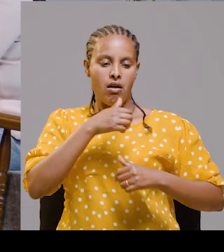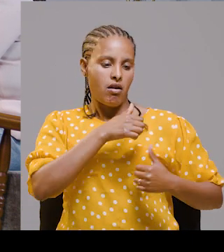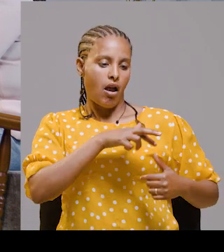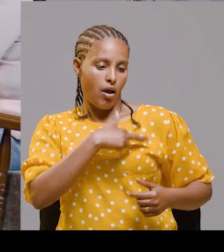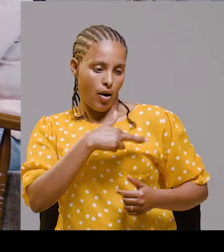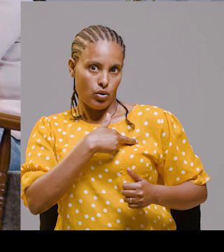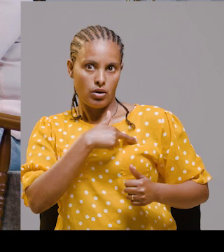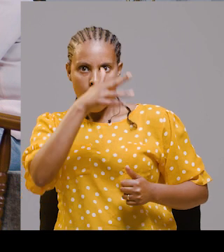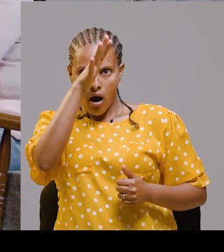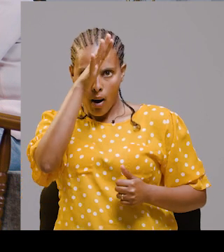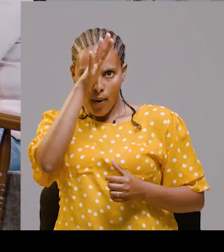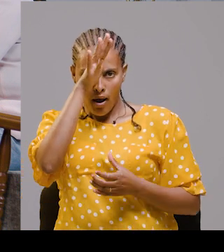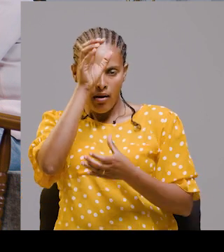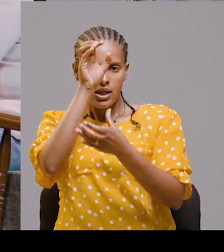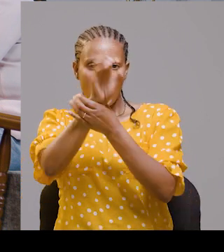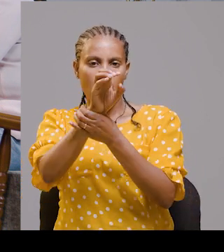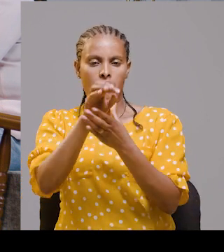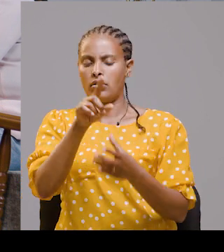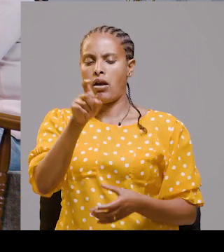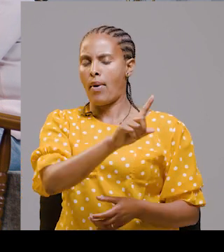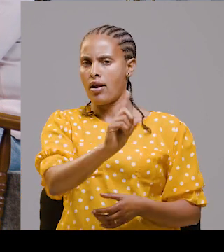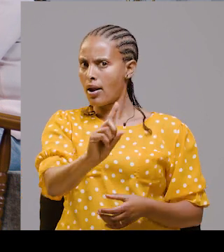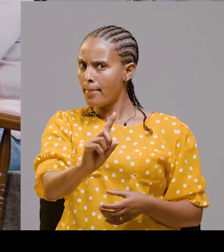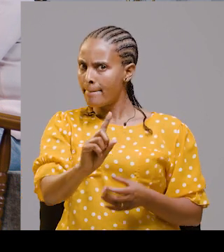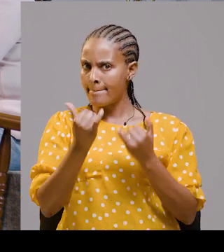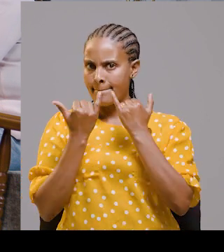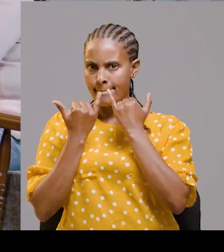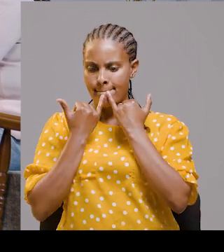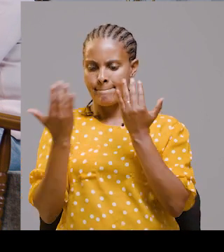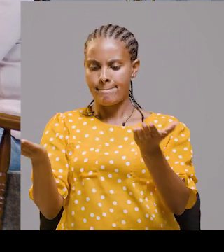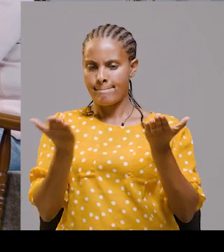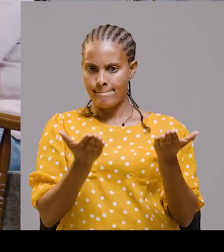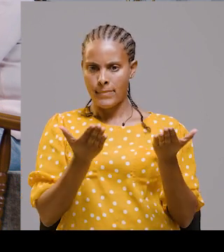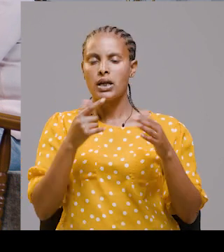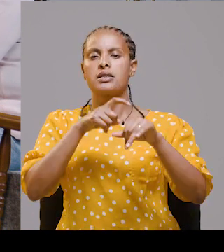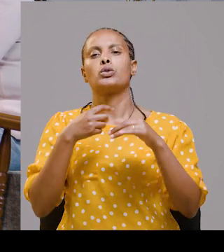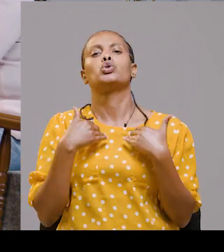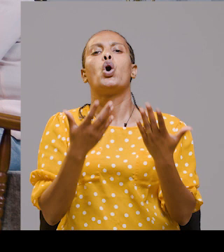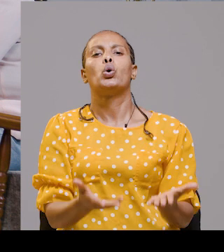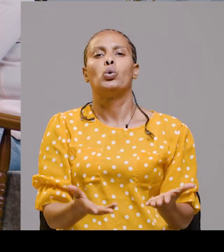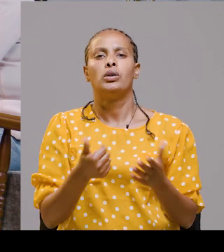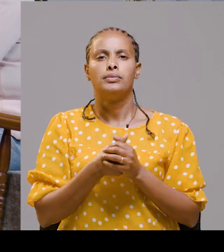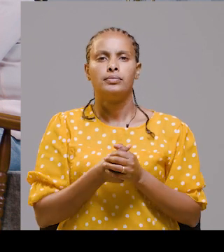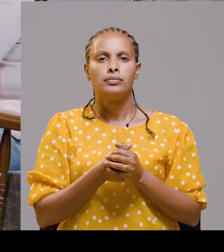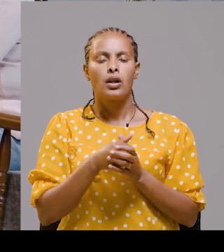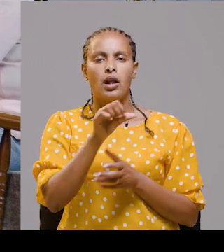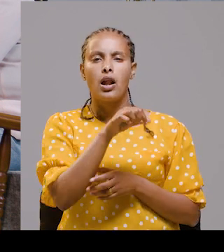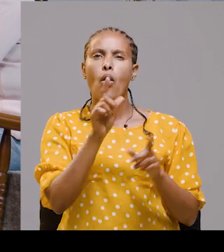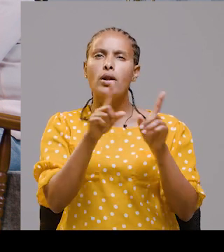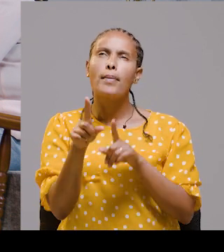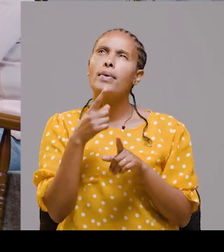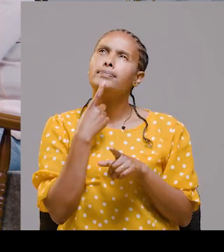አባቶች መሀል ላይ ጣልቃ ገብተው ያ ነገር ተገቢ እንዳልሆነ ለማሳየት የሞከሩባቸው ጊዜያቶች አሉ። ሌላው